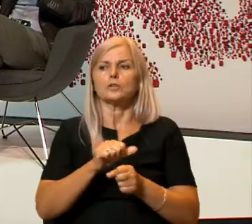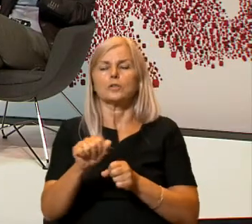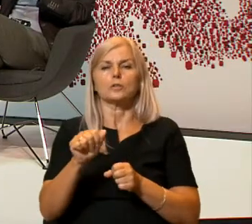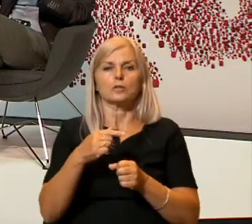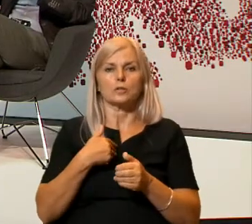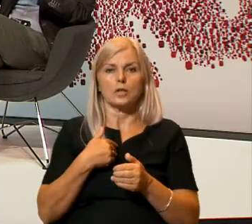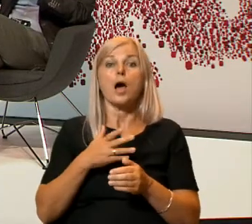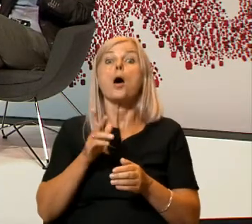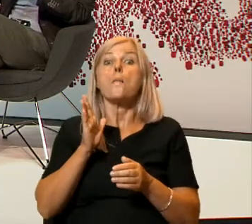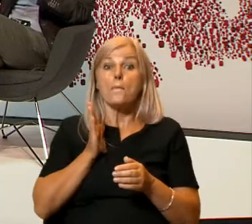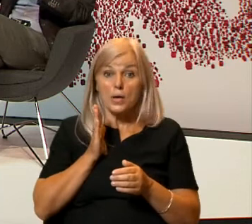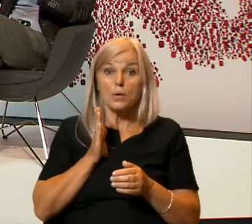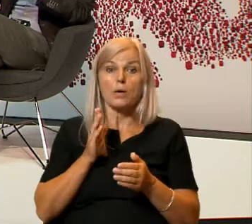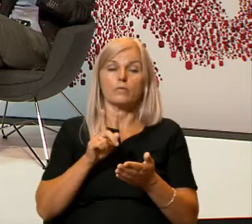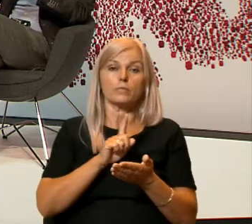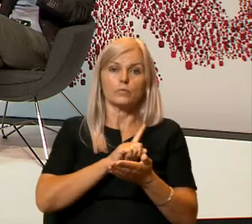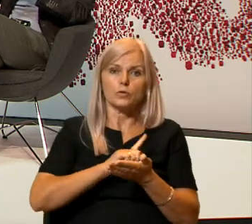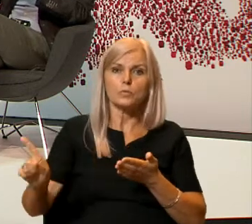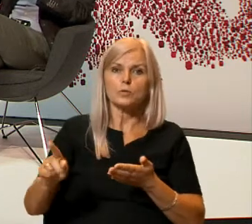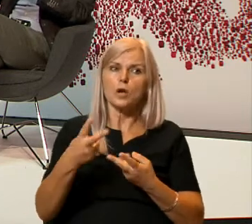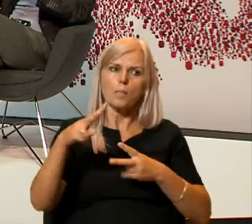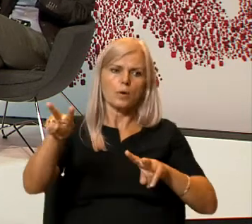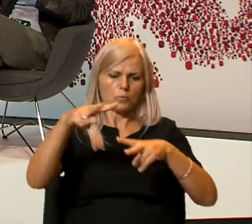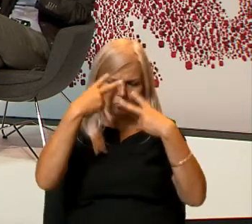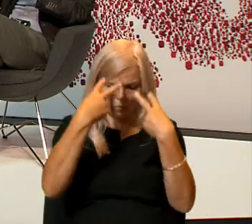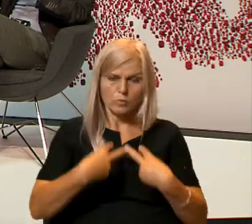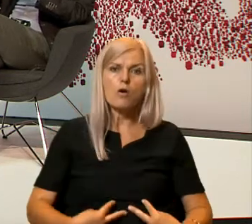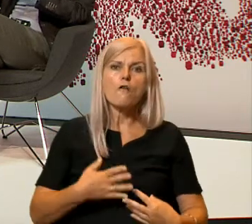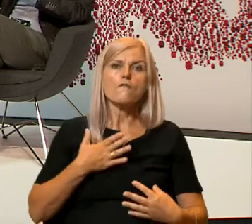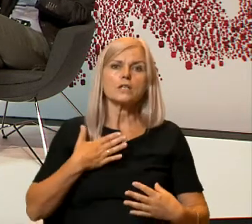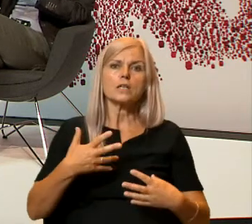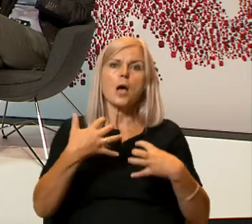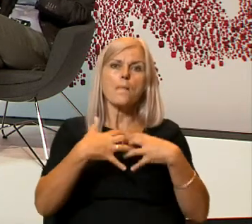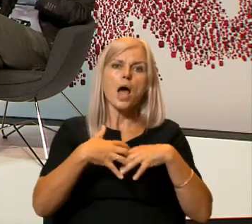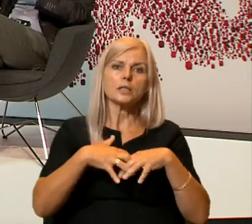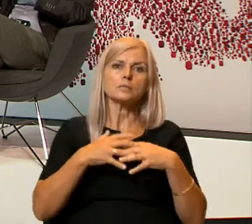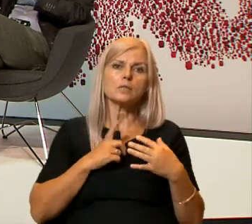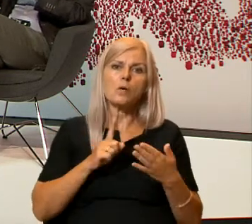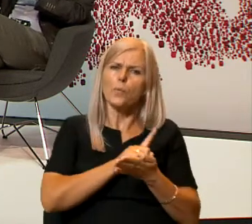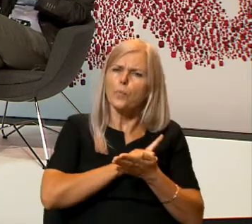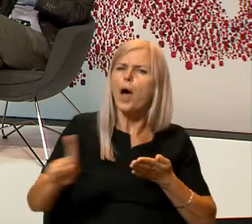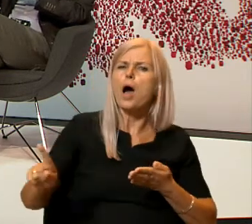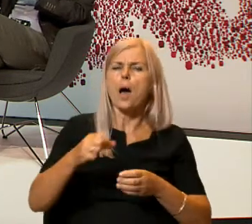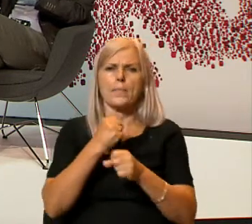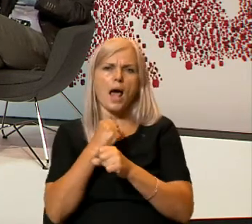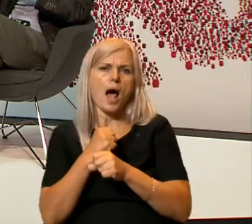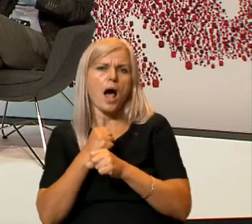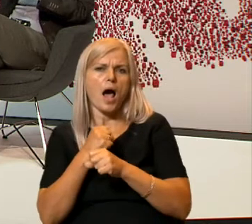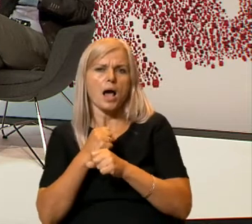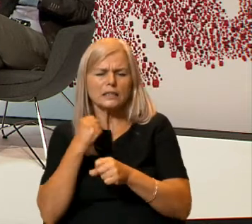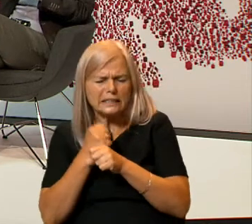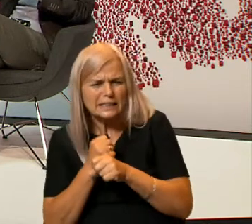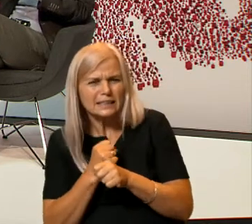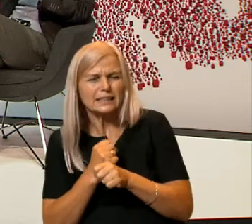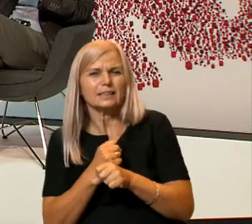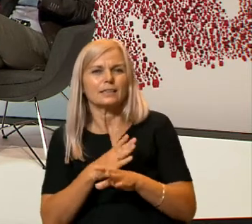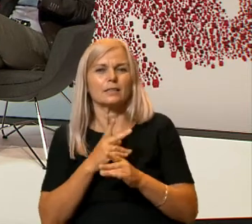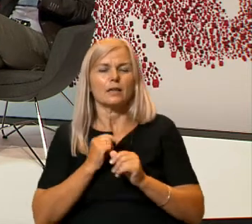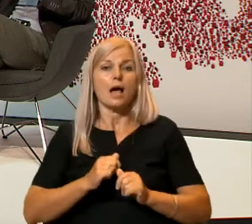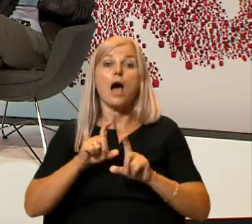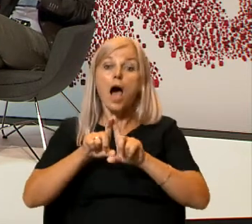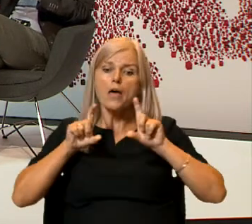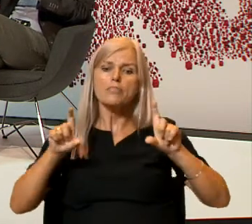byłem w przyspieszeniu. Kiedy przyglądam się sobie, widzę mechanizmy przyspieszenia w pracy i w kolegium